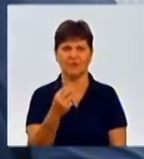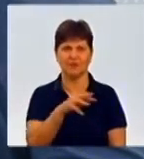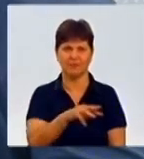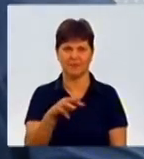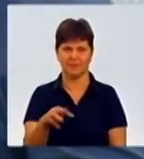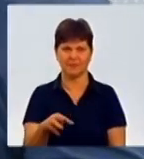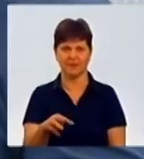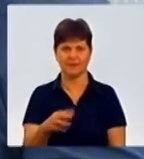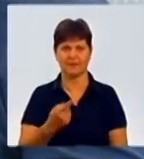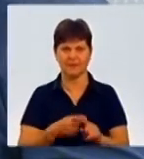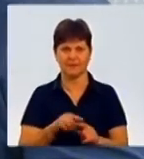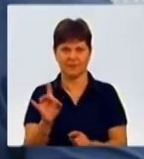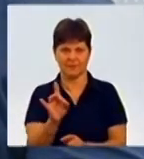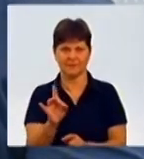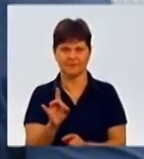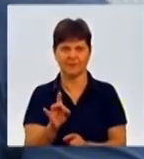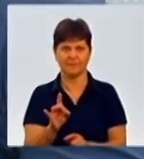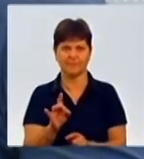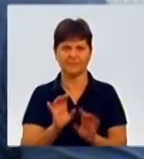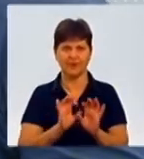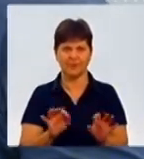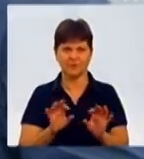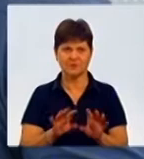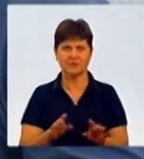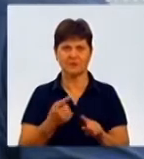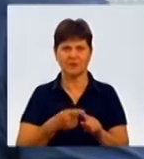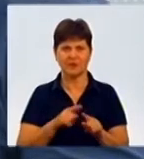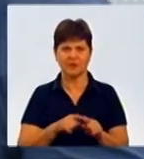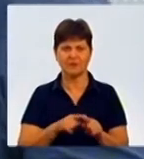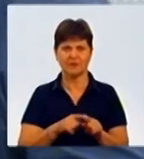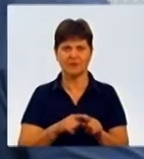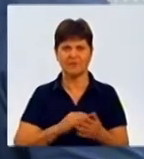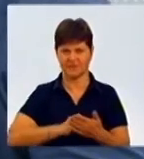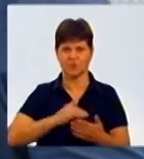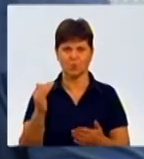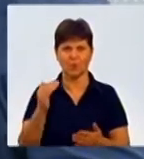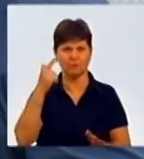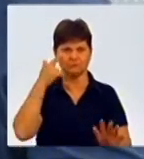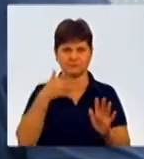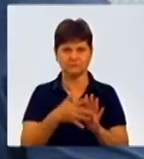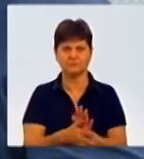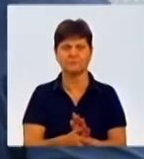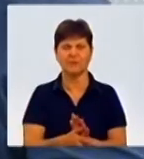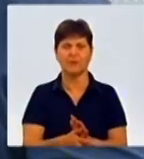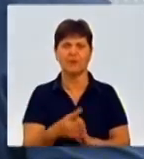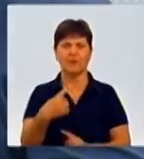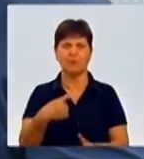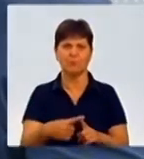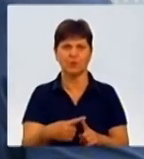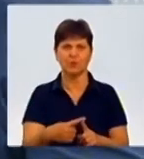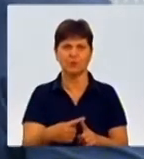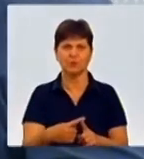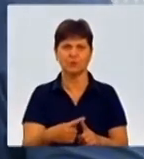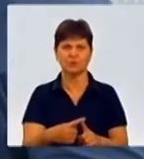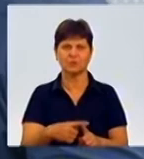діаметру. Тобто роздільна способність його дуже висока. Плюс найперше і